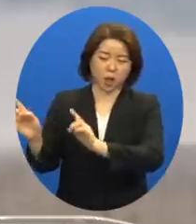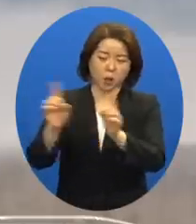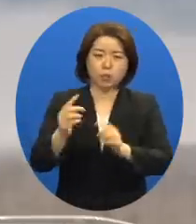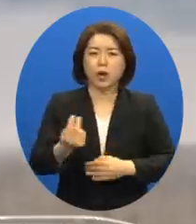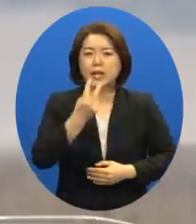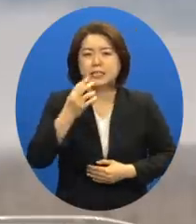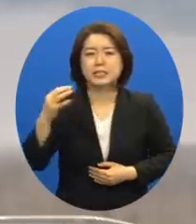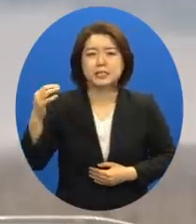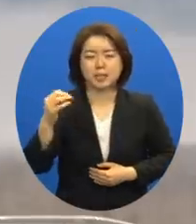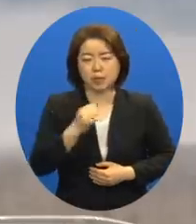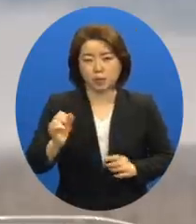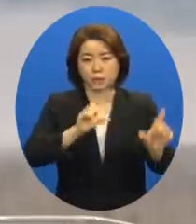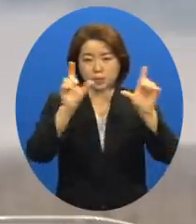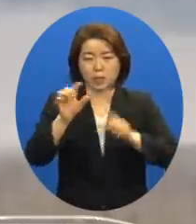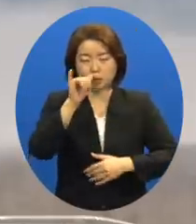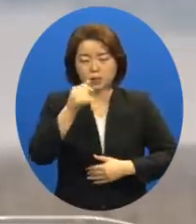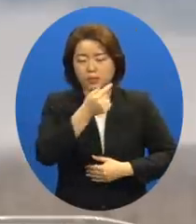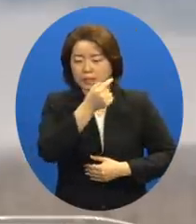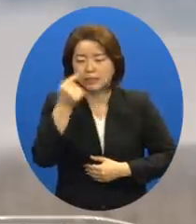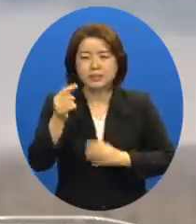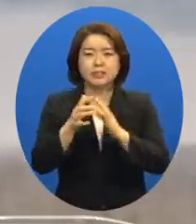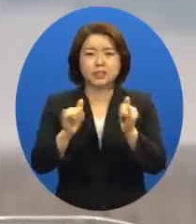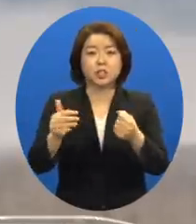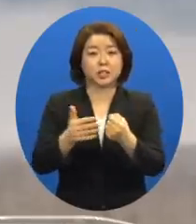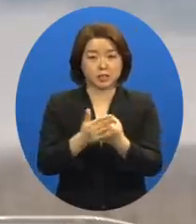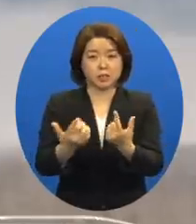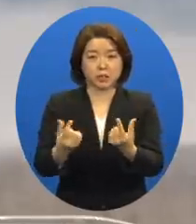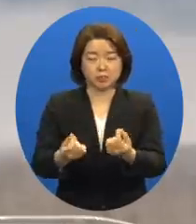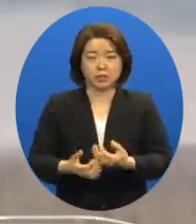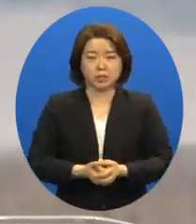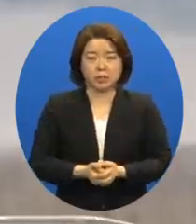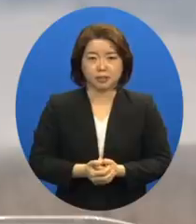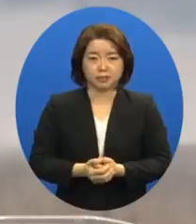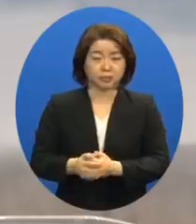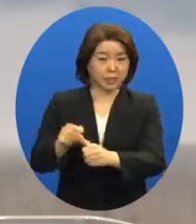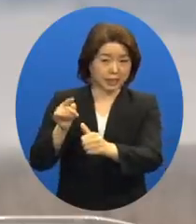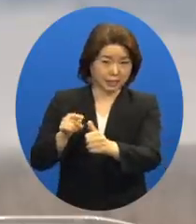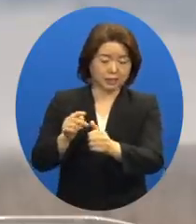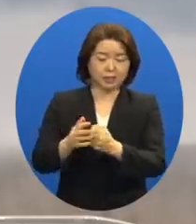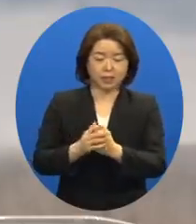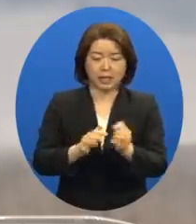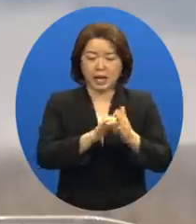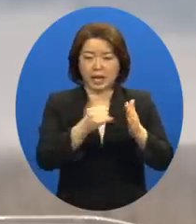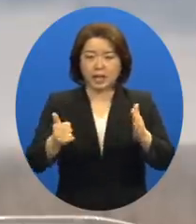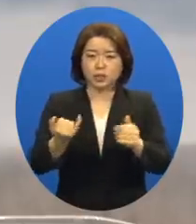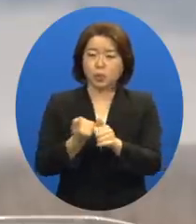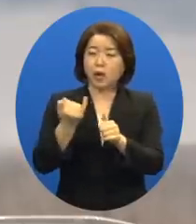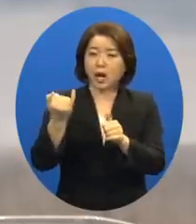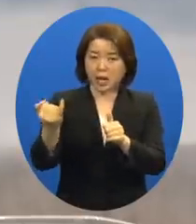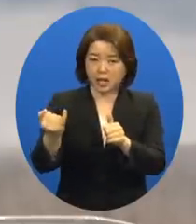있는 부활의 증인이었기 때문입니다. 그가 가족과 아내에게,